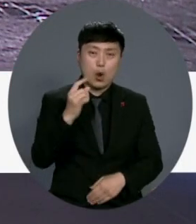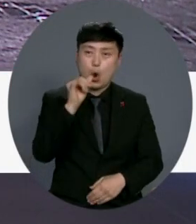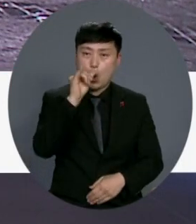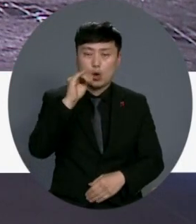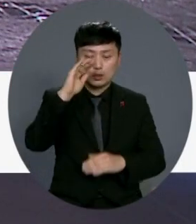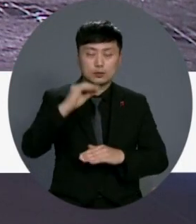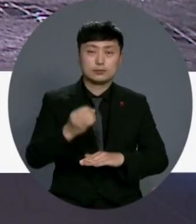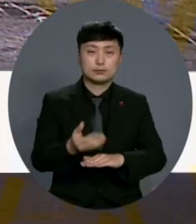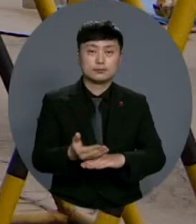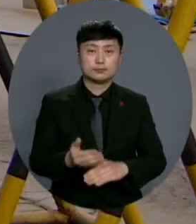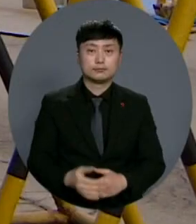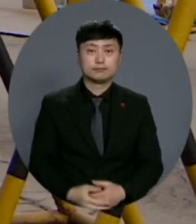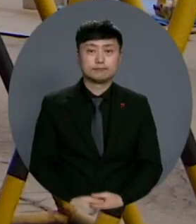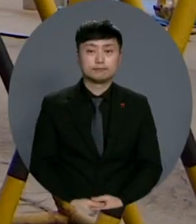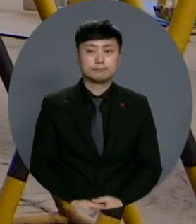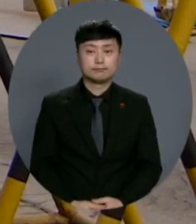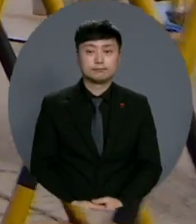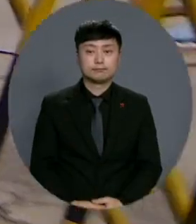보도합니다.